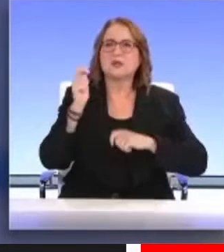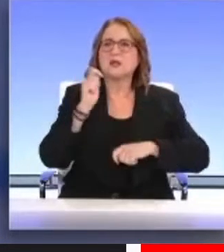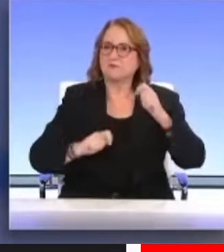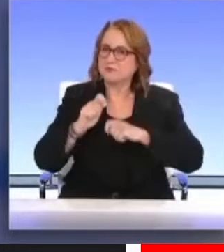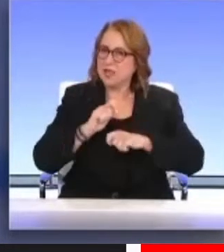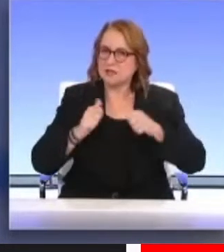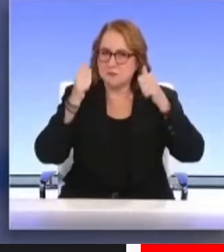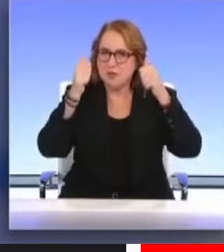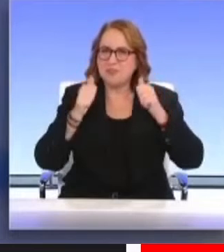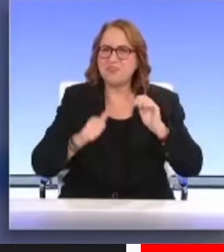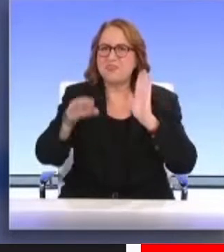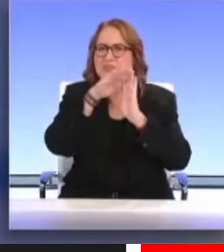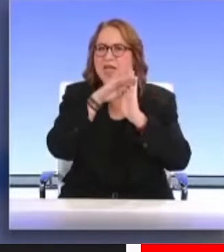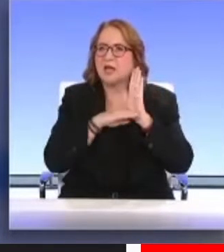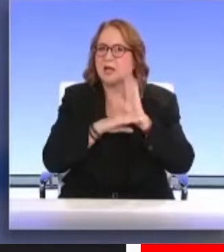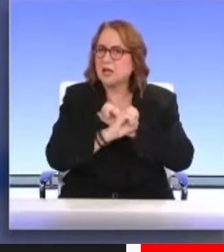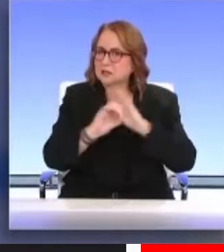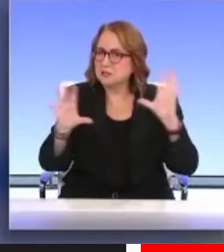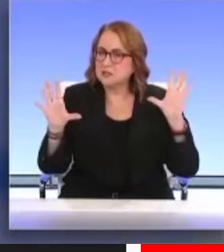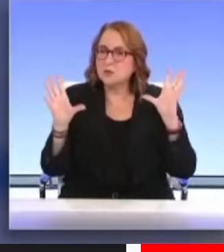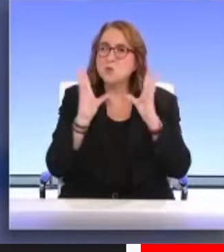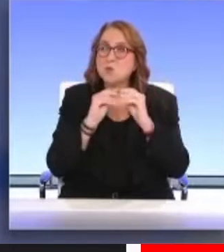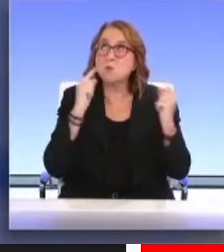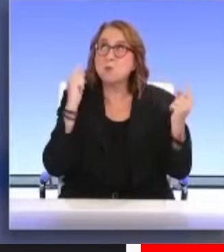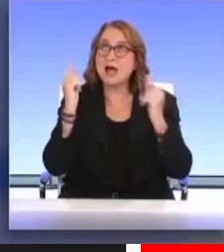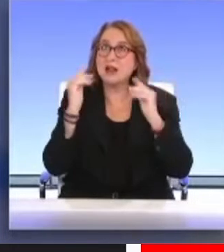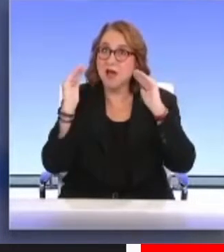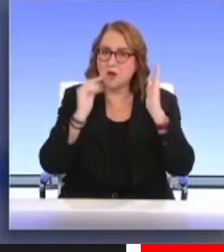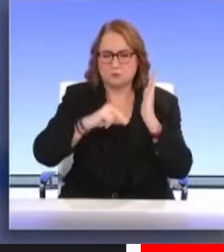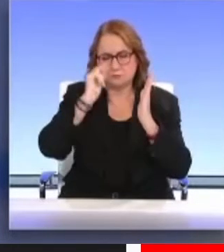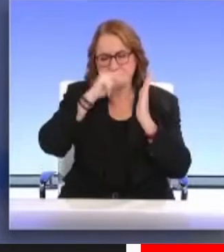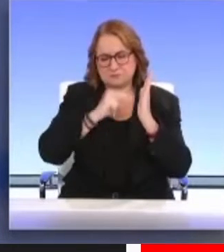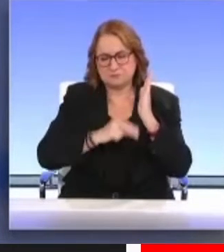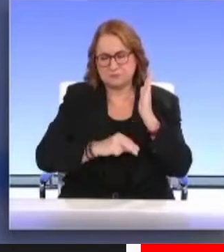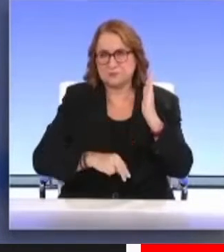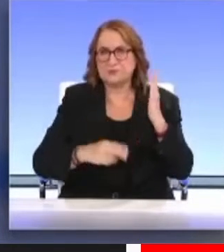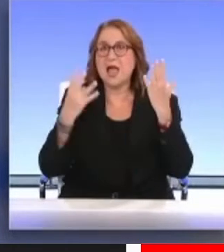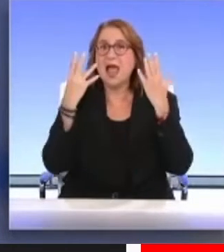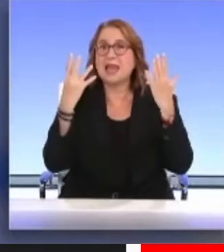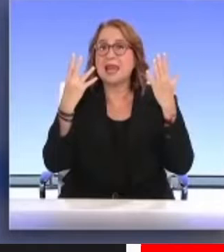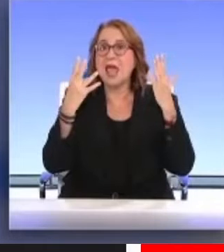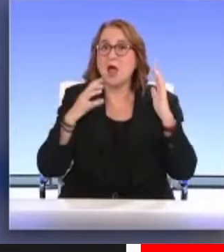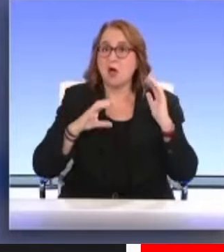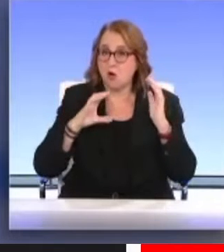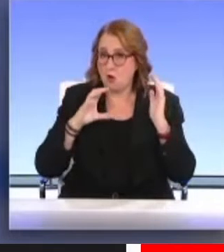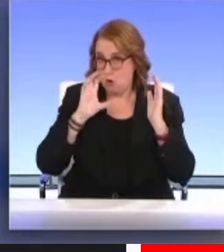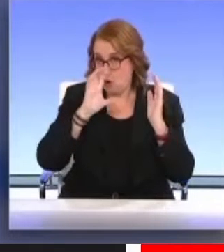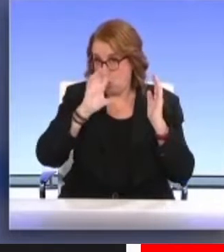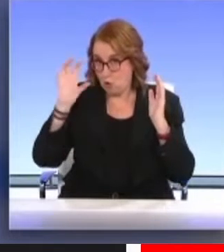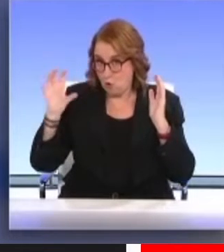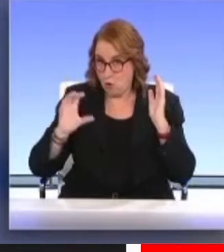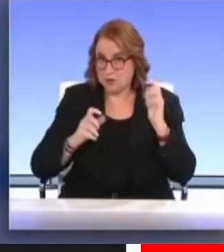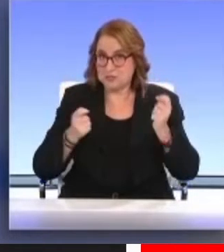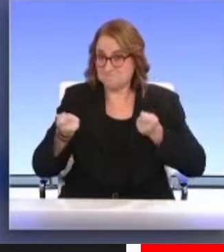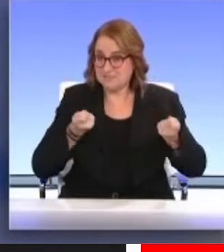σήμερα είναι σαφείς. Συντομιζόμαστε οι 9 χώρες του Ευρωπαϊκού Νότου για να προστατεύσουμε τα δάση μας και τις